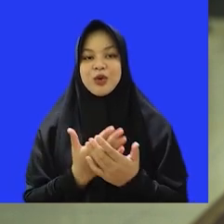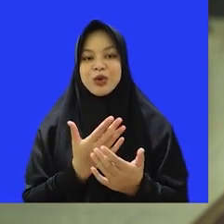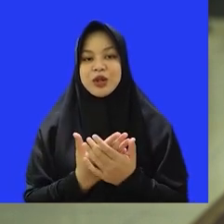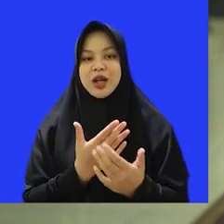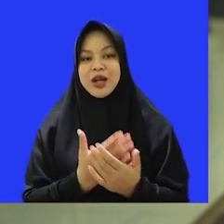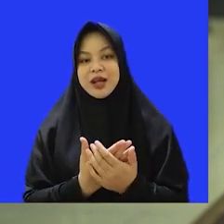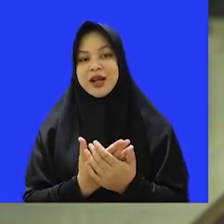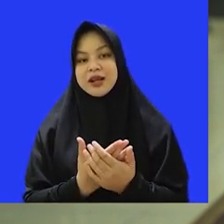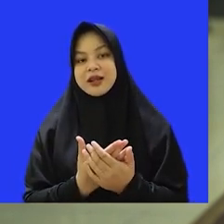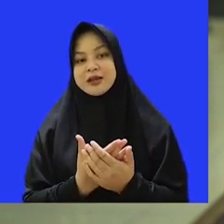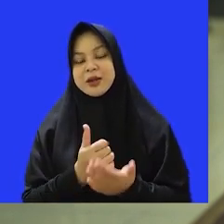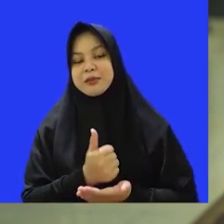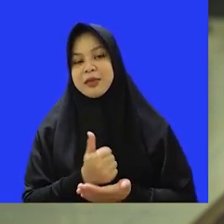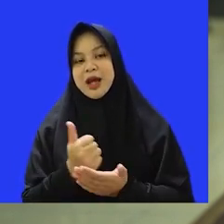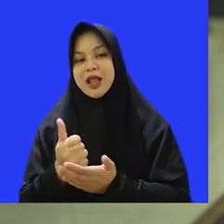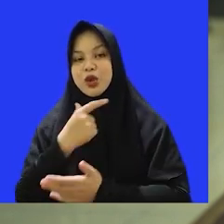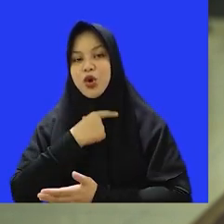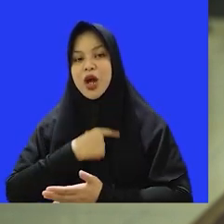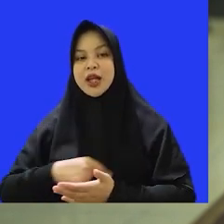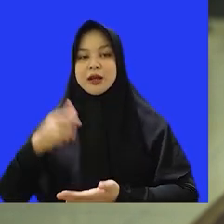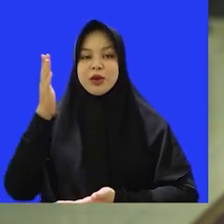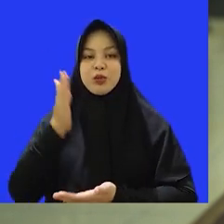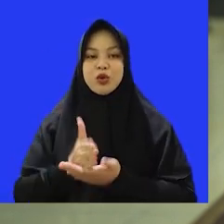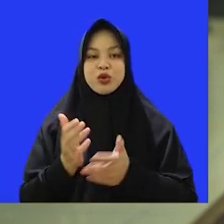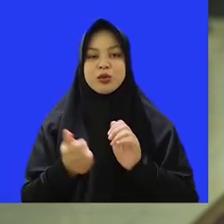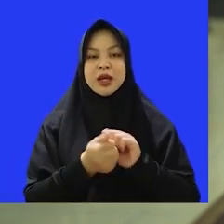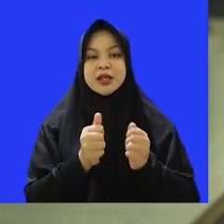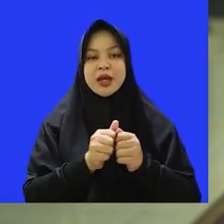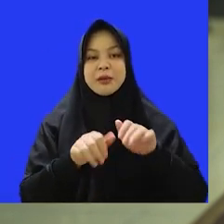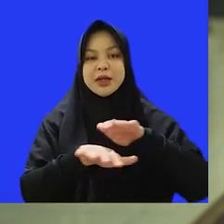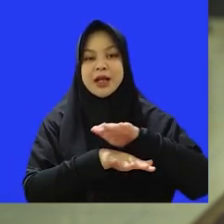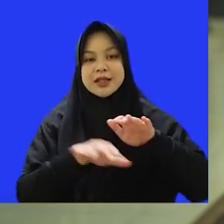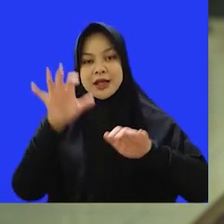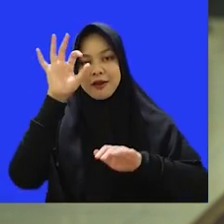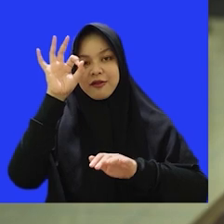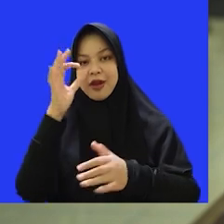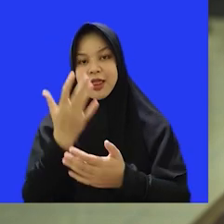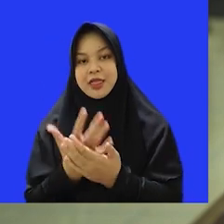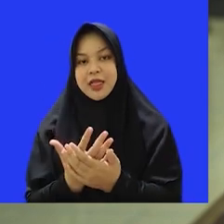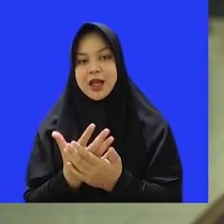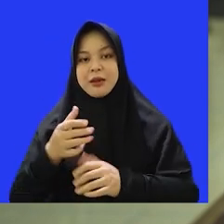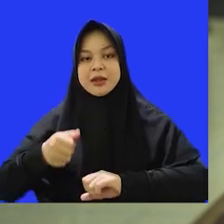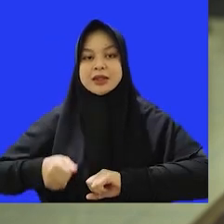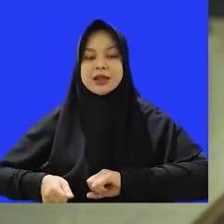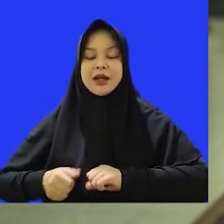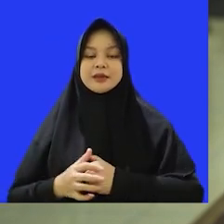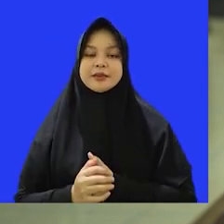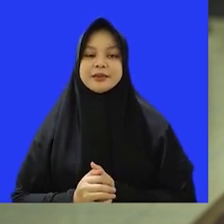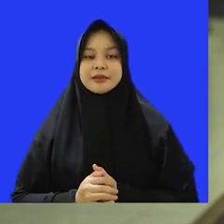memudahkan majelis hakim dalam memutus perkara berdasarkan fakta persidangan.